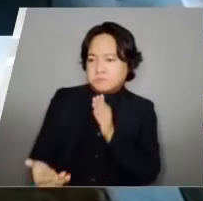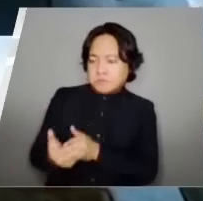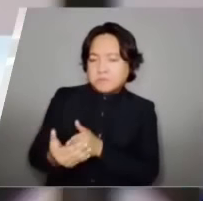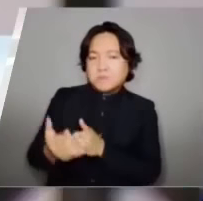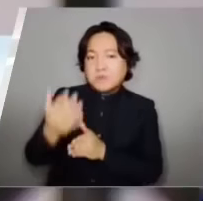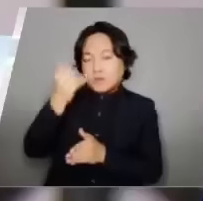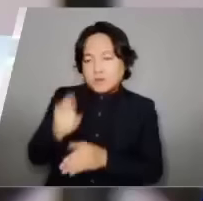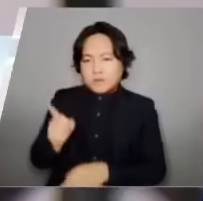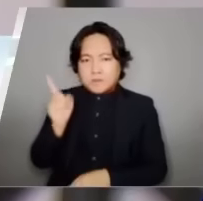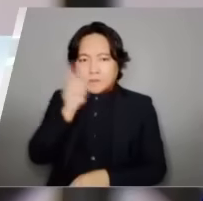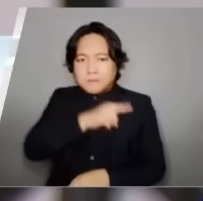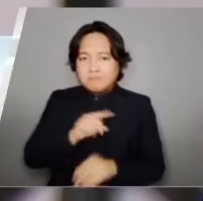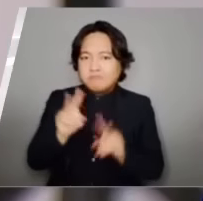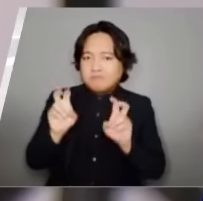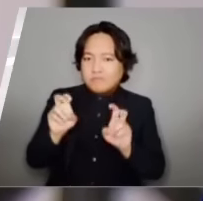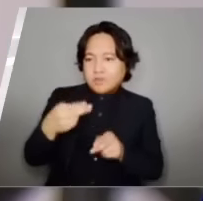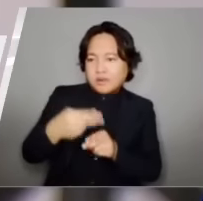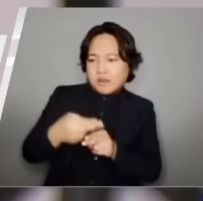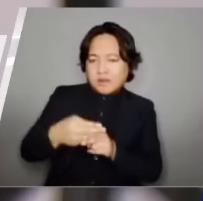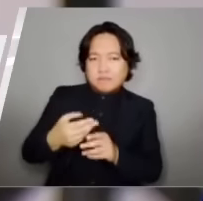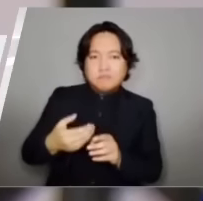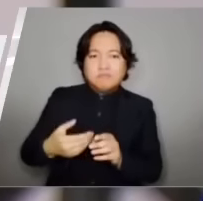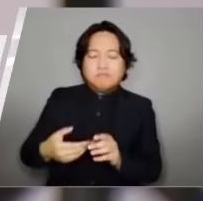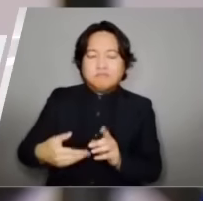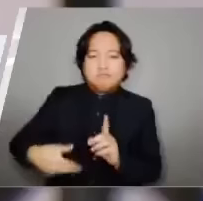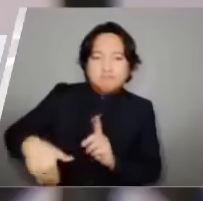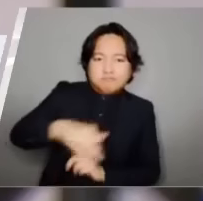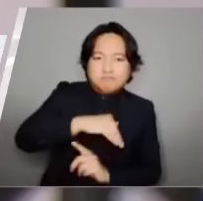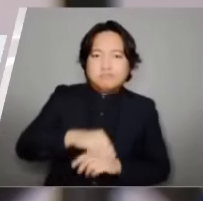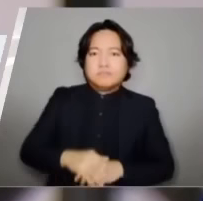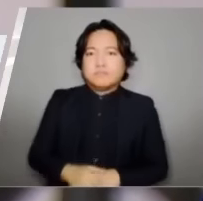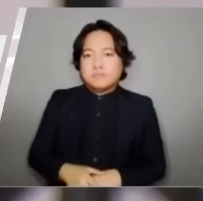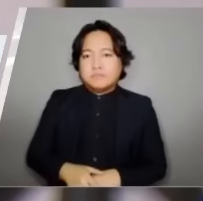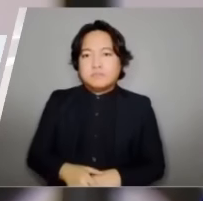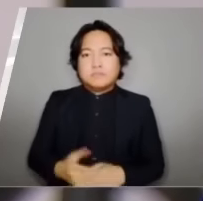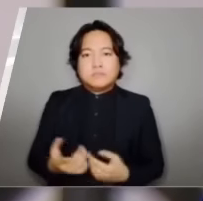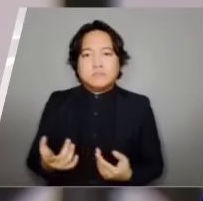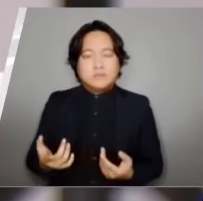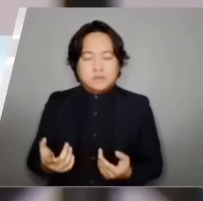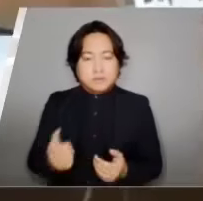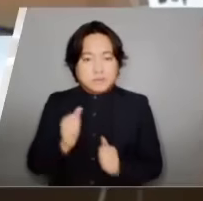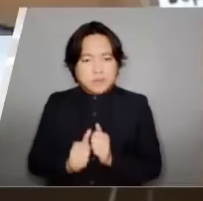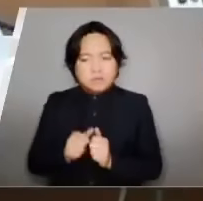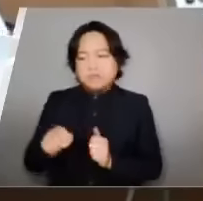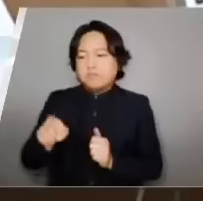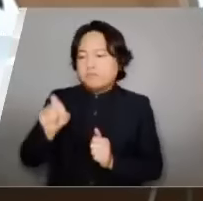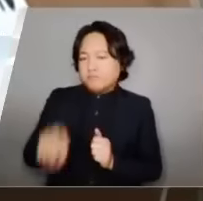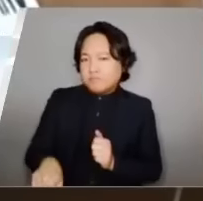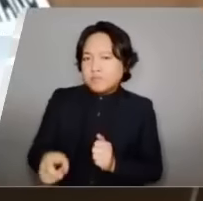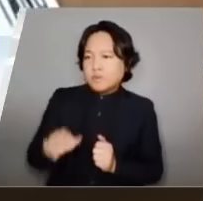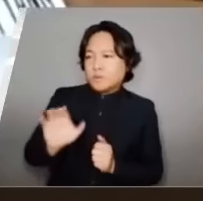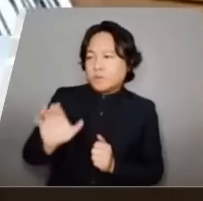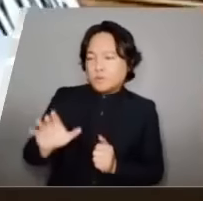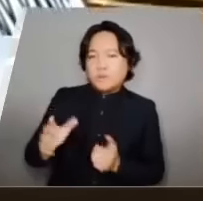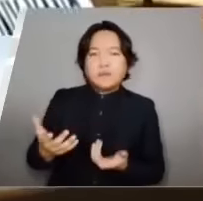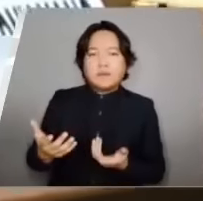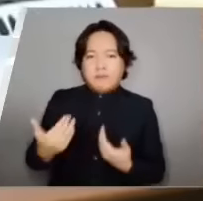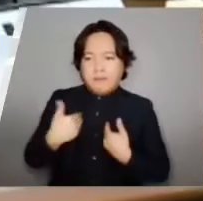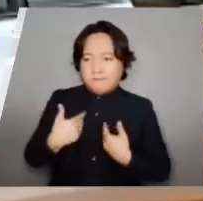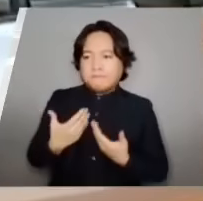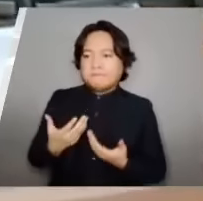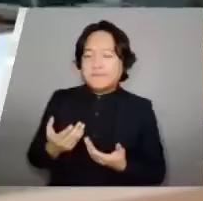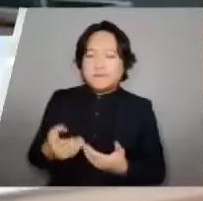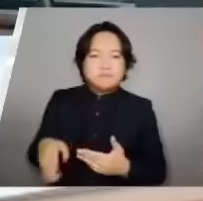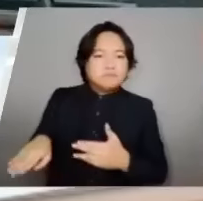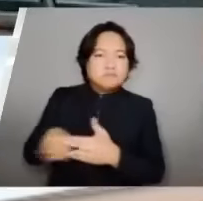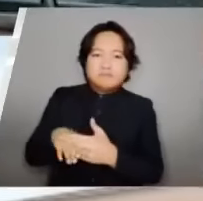kanya. Para hindi na siya ma-deport, para may dahilan na siya maiwan sa Pilipinas at harapin ang mga kasong kriminal. Inamin kahapon ni Yang na Chinese